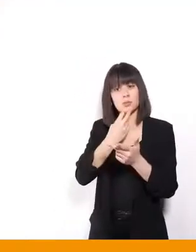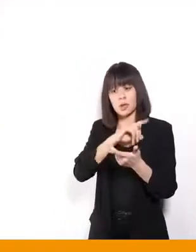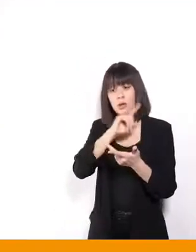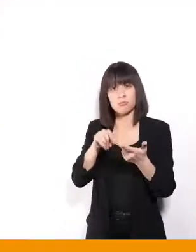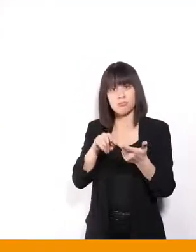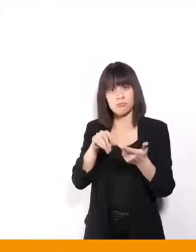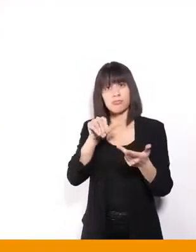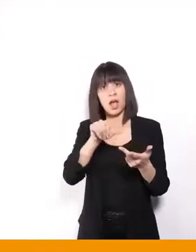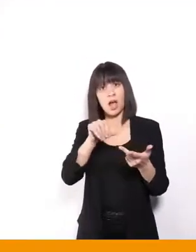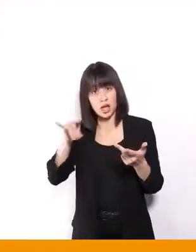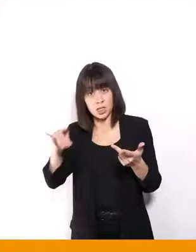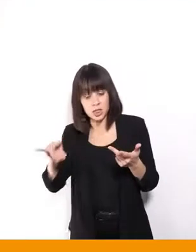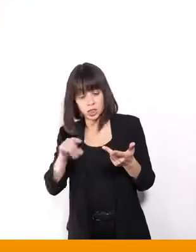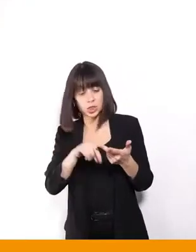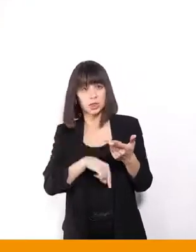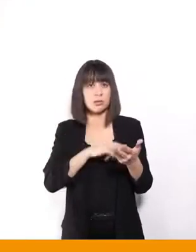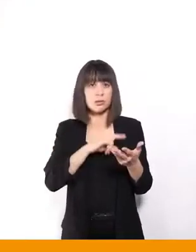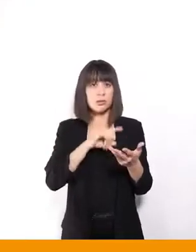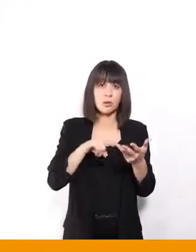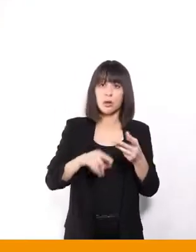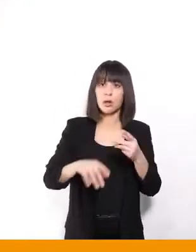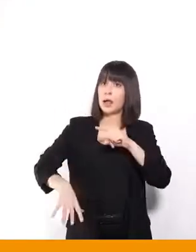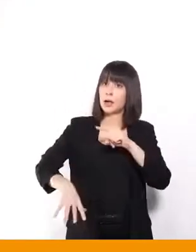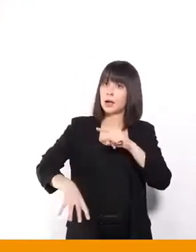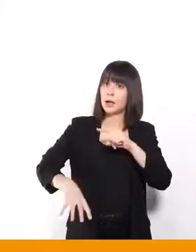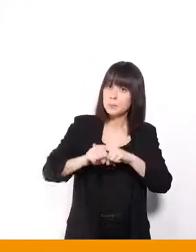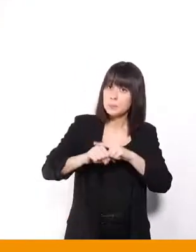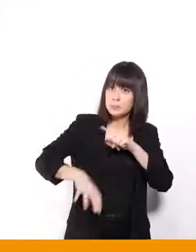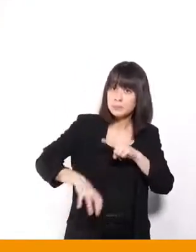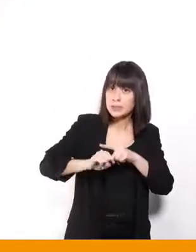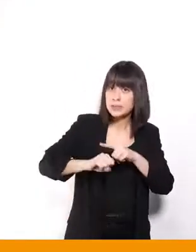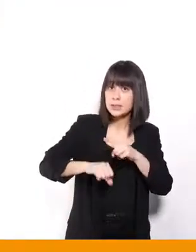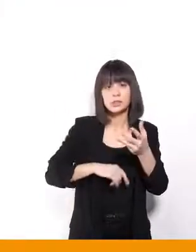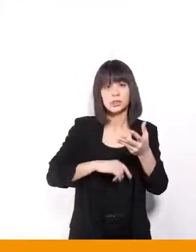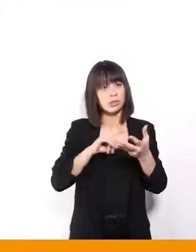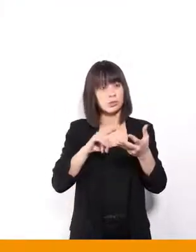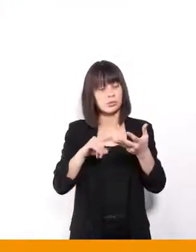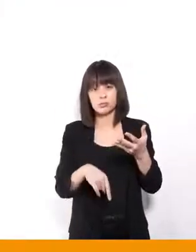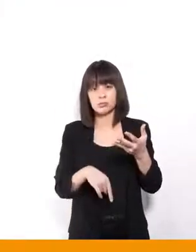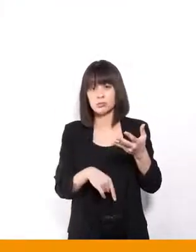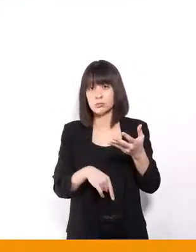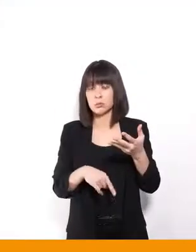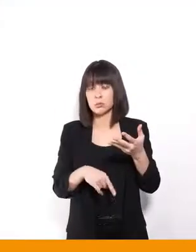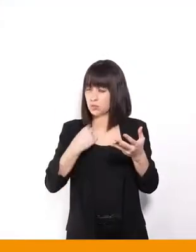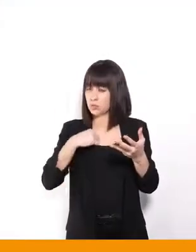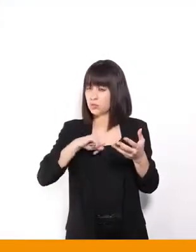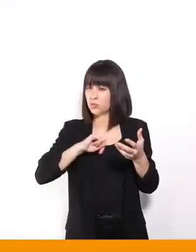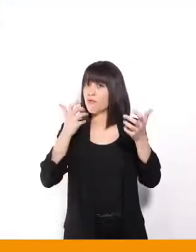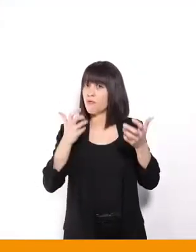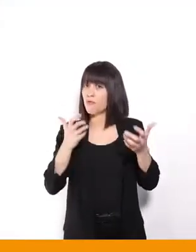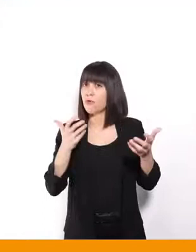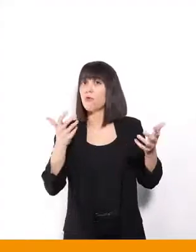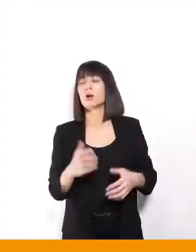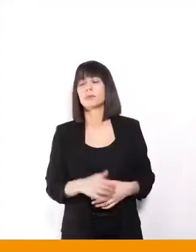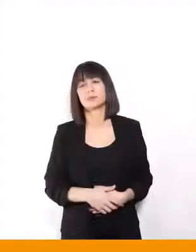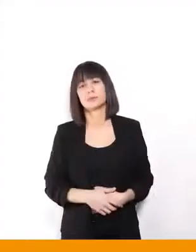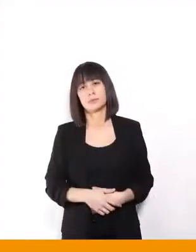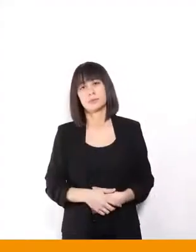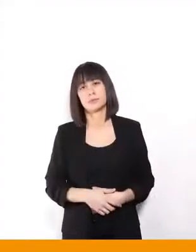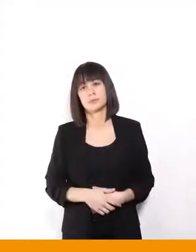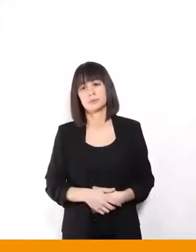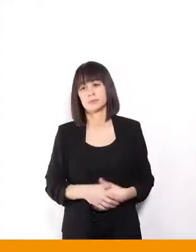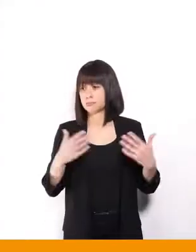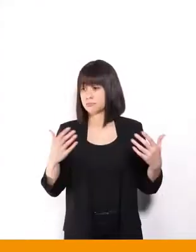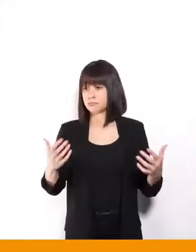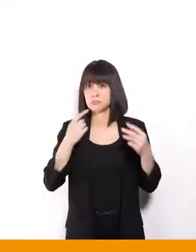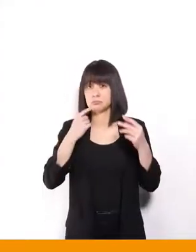soit pour la prestation de compensation du handicap. Nous, on souhaite qu'effectivement, il y ait